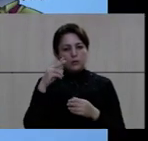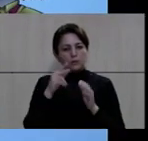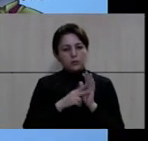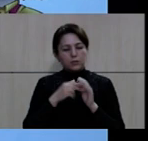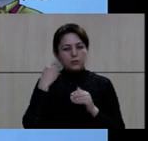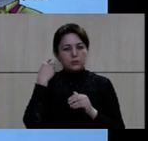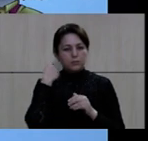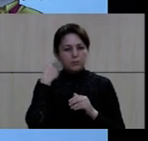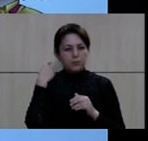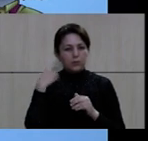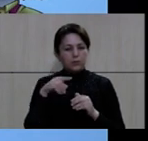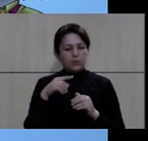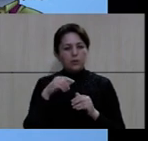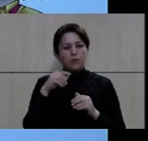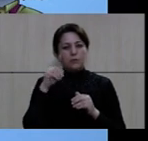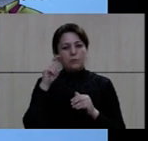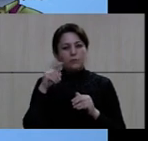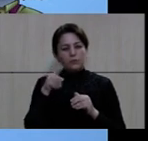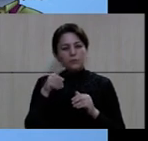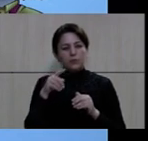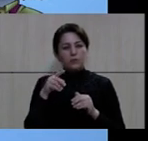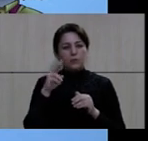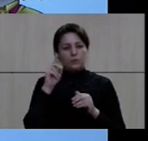228-ші беттегі 1191-ші,